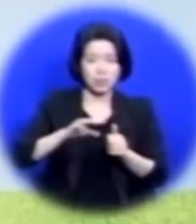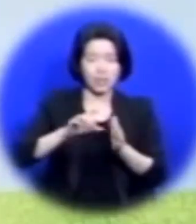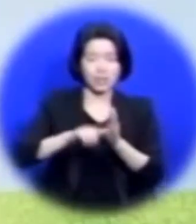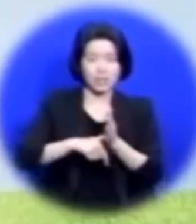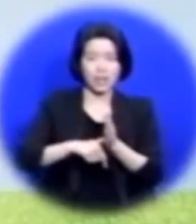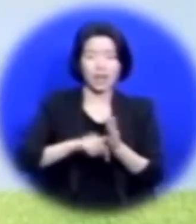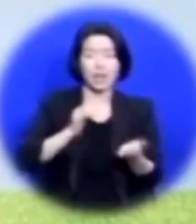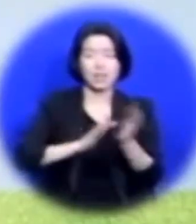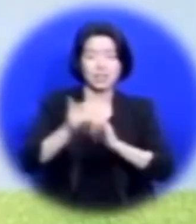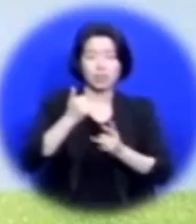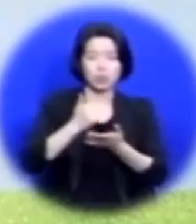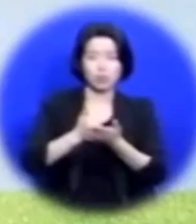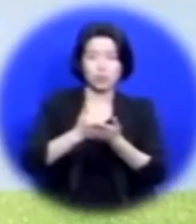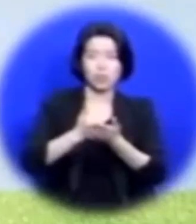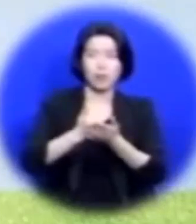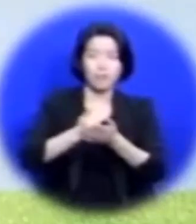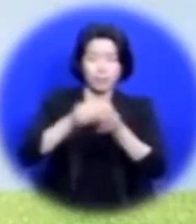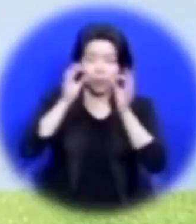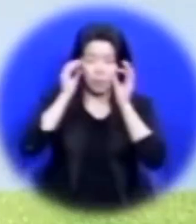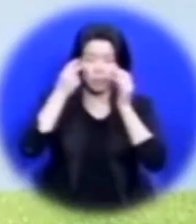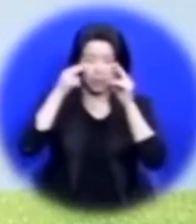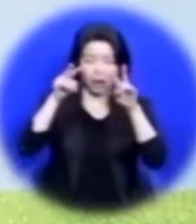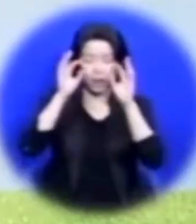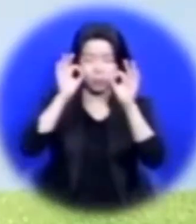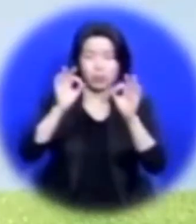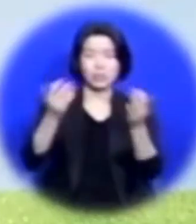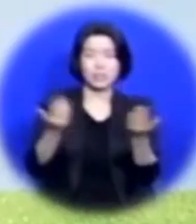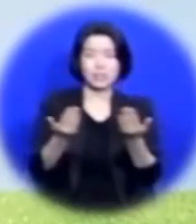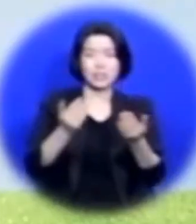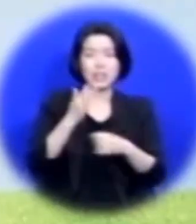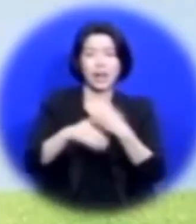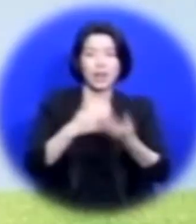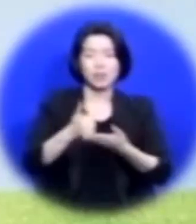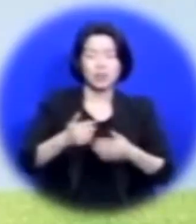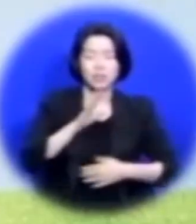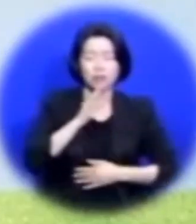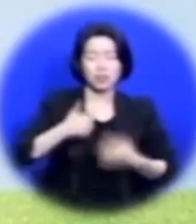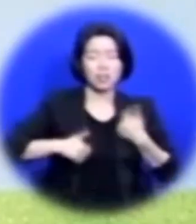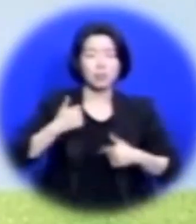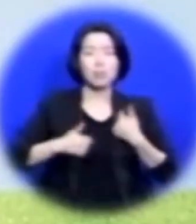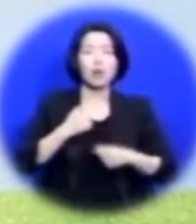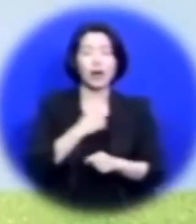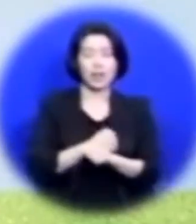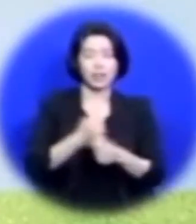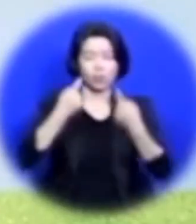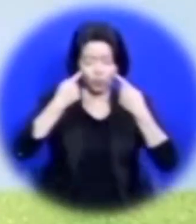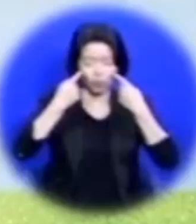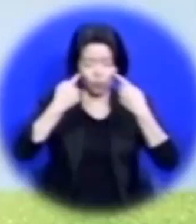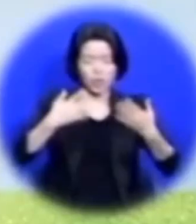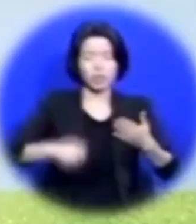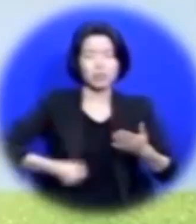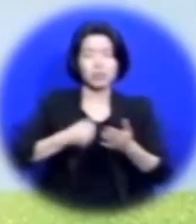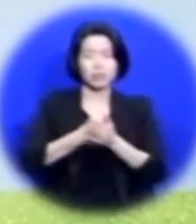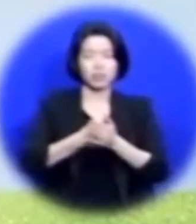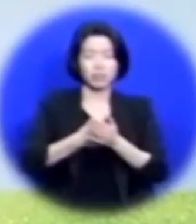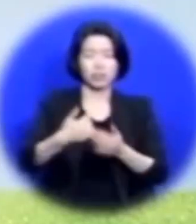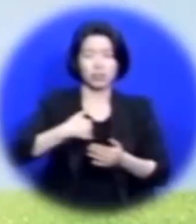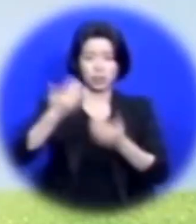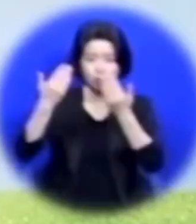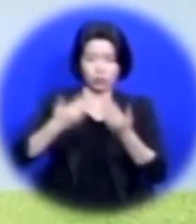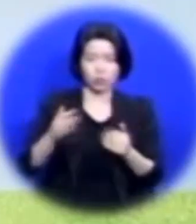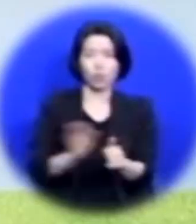예수님을 바라보는 일이 하나님이 정말 기뻐하시는 일이라고 하는 확정을 저에게 주시고 위로를